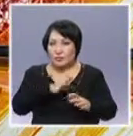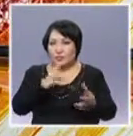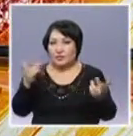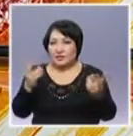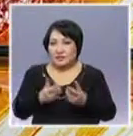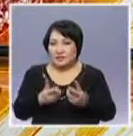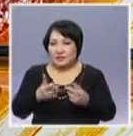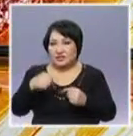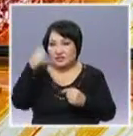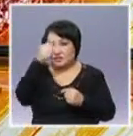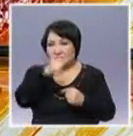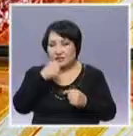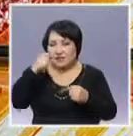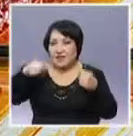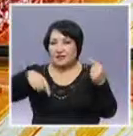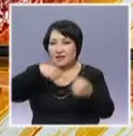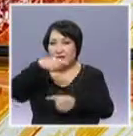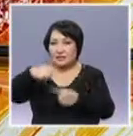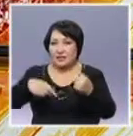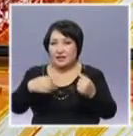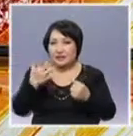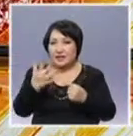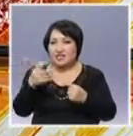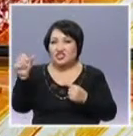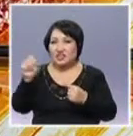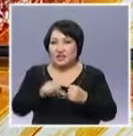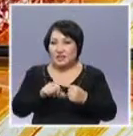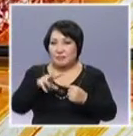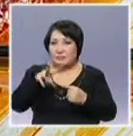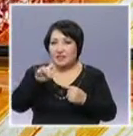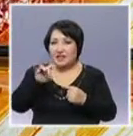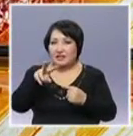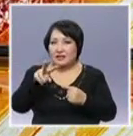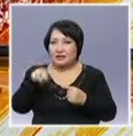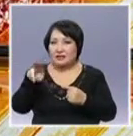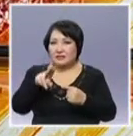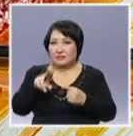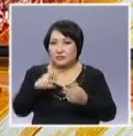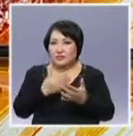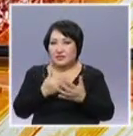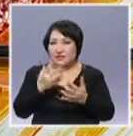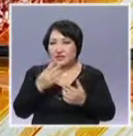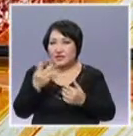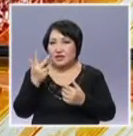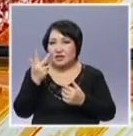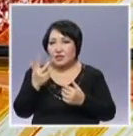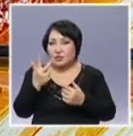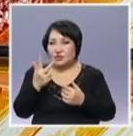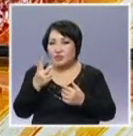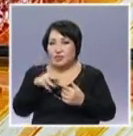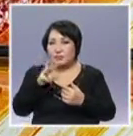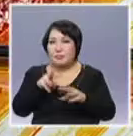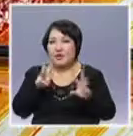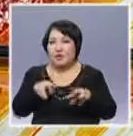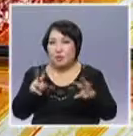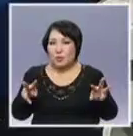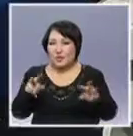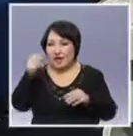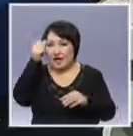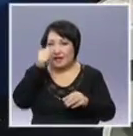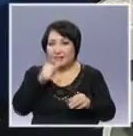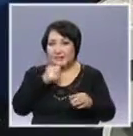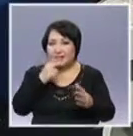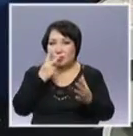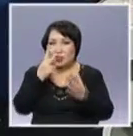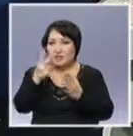Жылдық жаңағы айналымың 5,5 миллиард доллар керек. Ол деген 3 миллион айлық жаңағы көрсеткіш. Енді